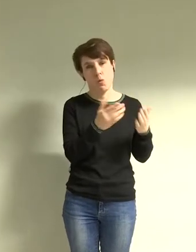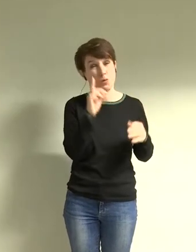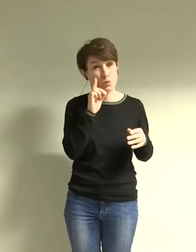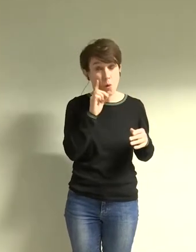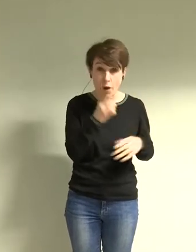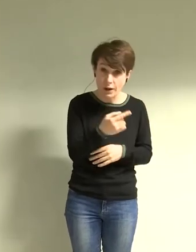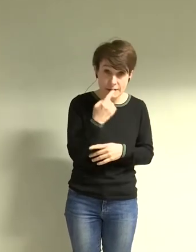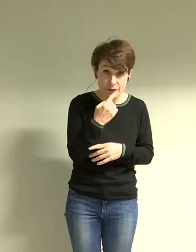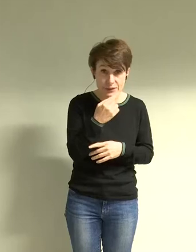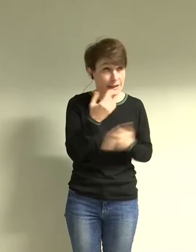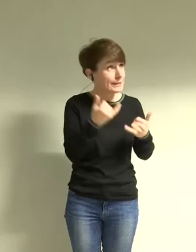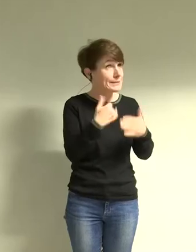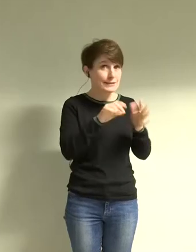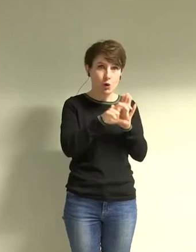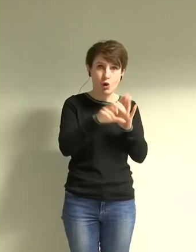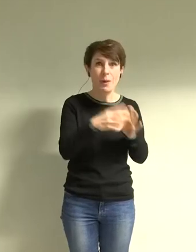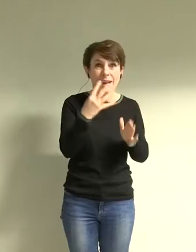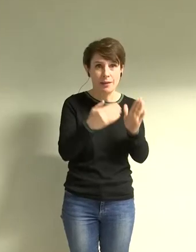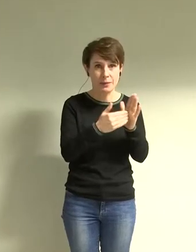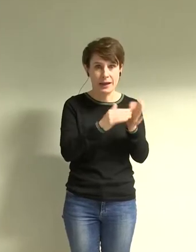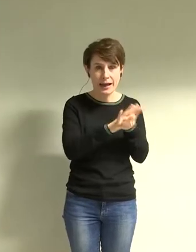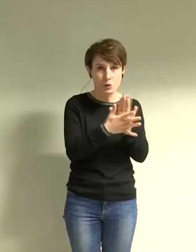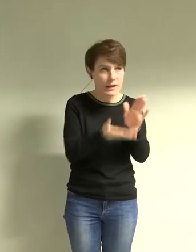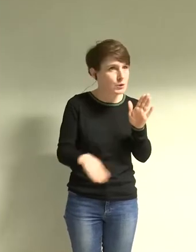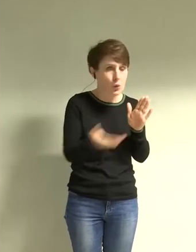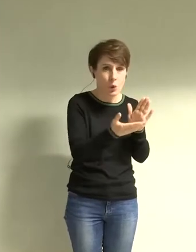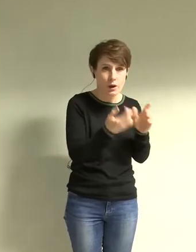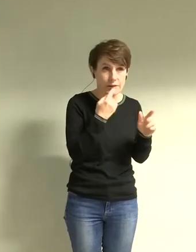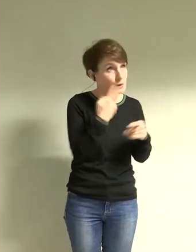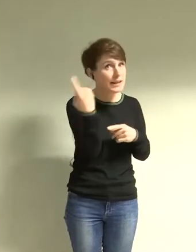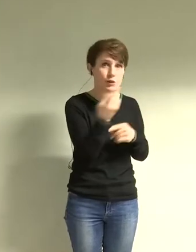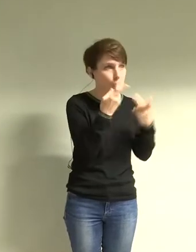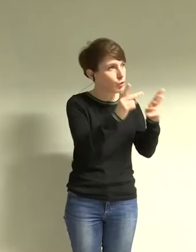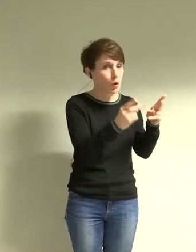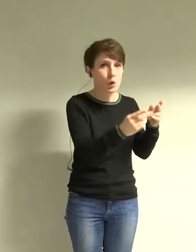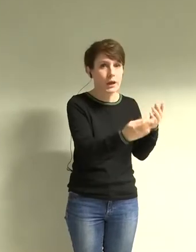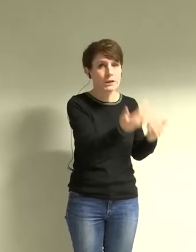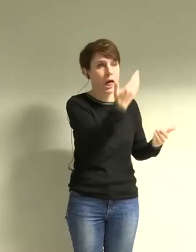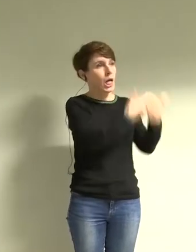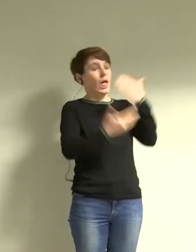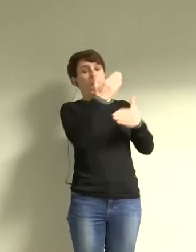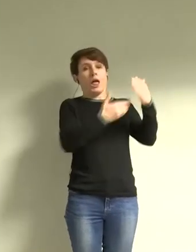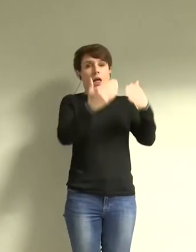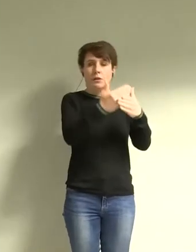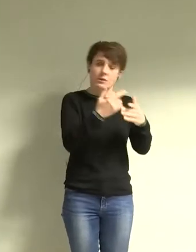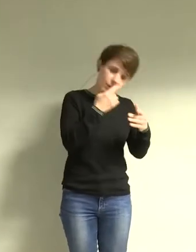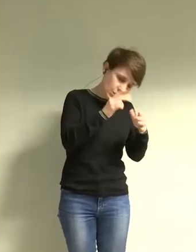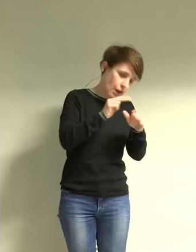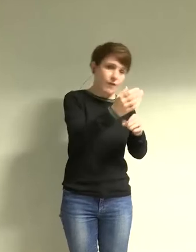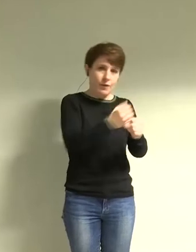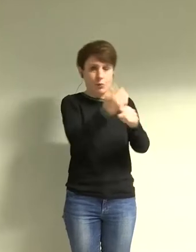quinze jours de conseil municipal au sinon on autoriserait à tout le monde bah c'est pas les mêmes il y aura une instance pour le faire ça va être